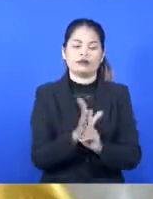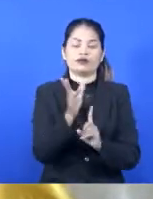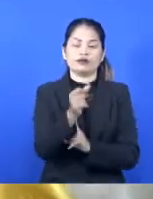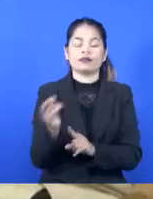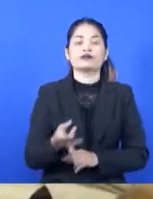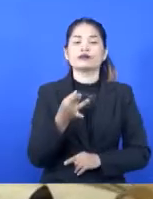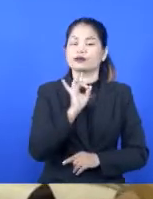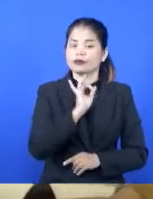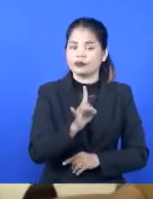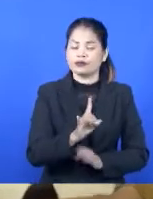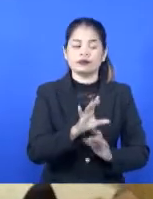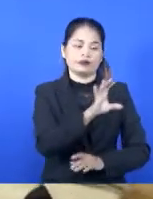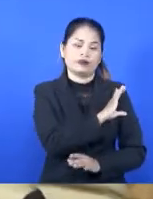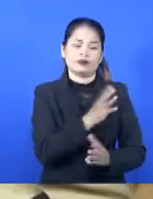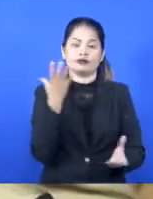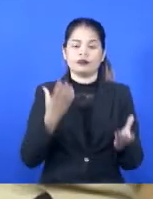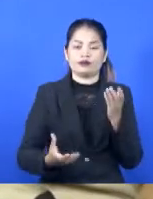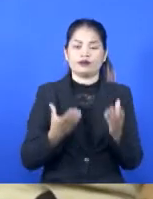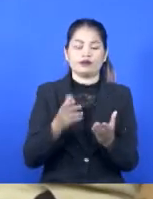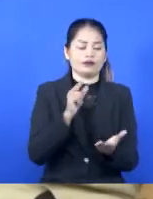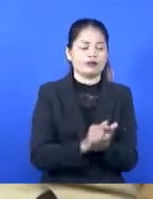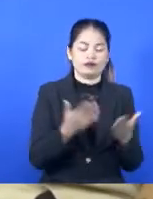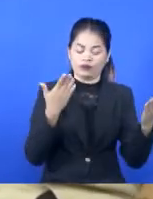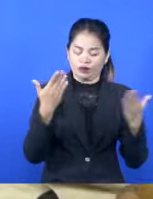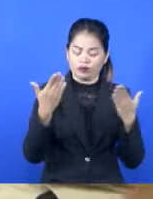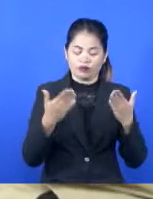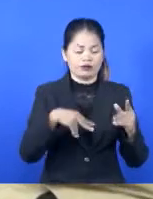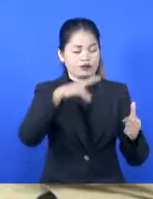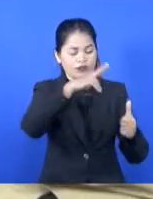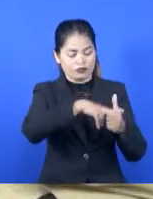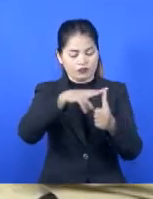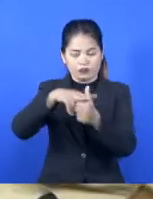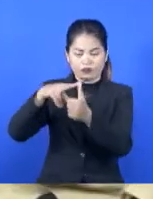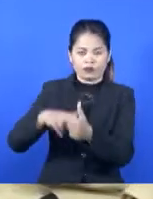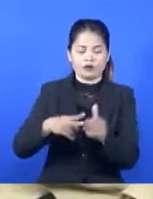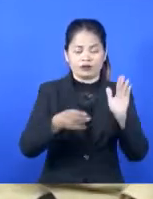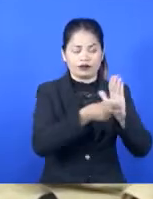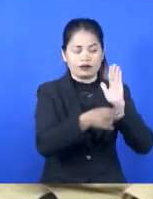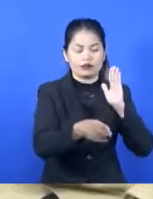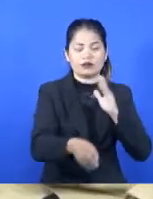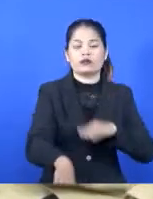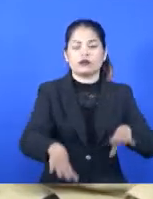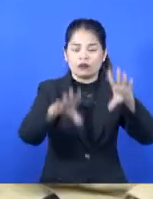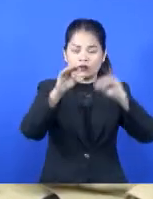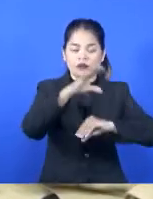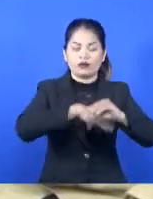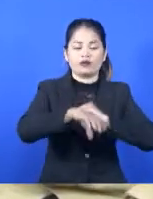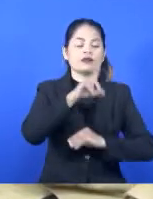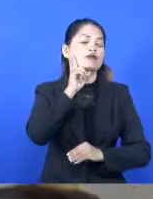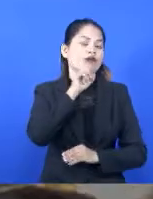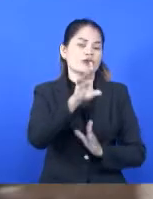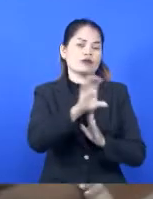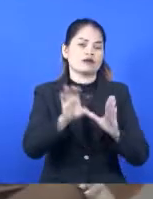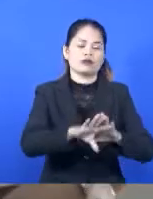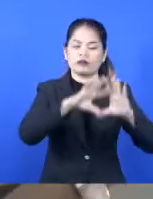ន្ត្រីនគរបាលយុត្តិធម៌ត្រូវពិនិត្យលើផតាងនិងព័ត៌មានពាក់ព័ន្ធផ្សេងៗតាក់ទងទៅនឹងបទល្មើសដើមដើម្បីពិនិ